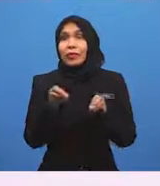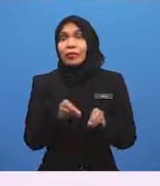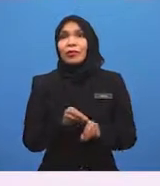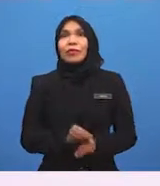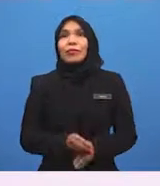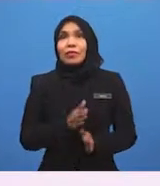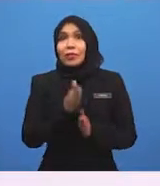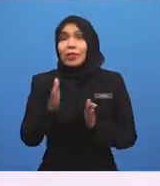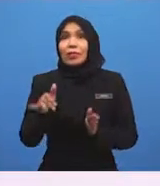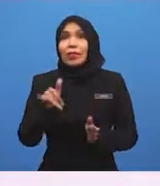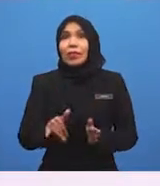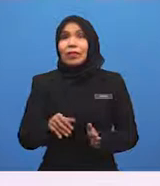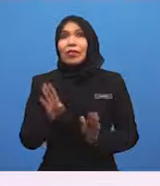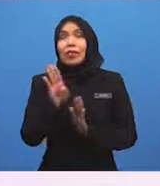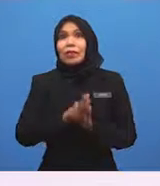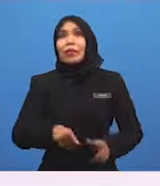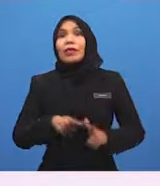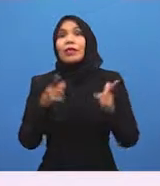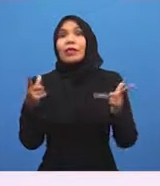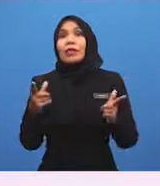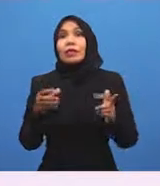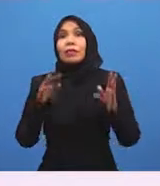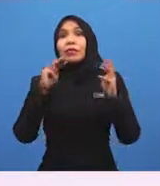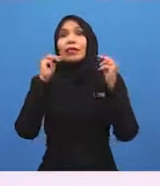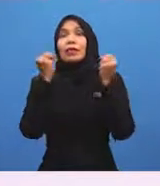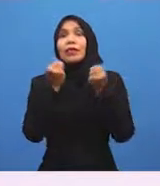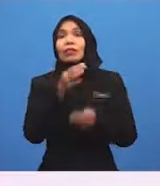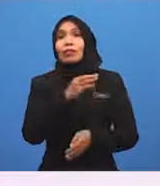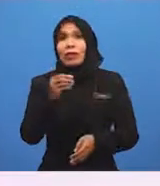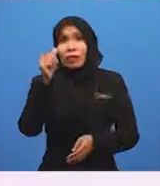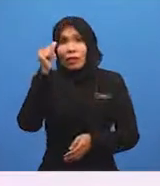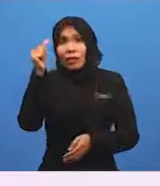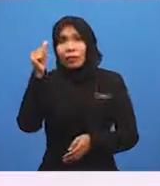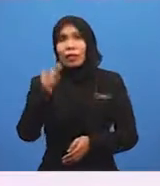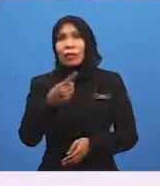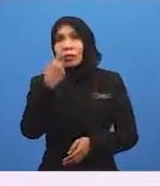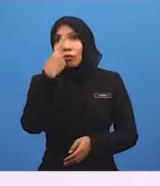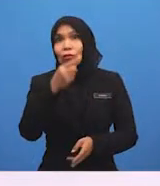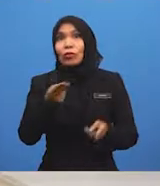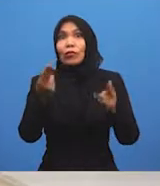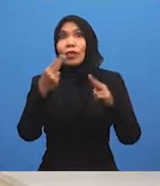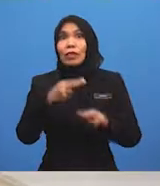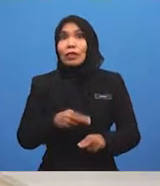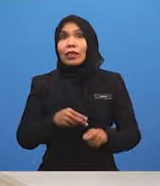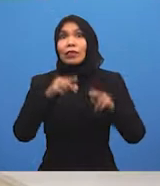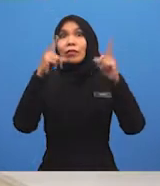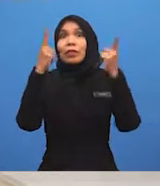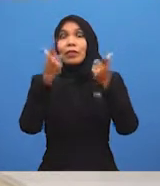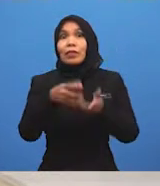dan agama untuk menghadiri majlis jamuan makan malam.